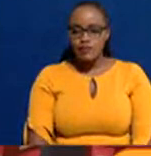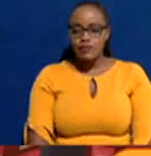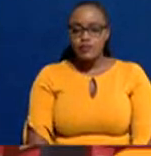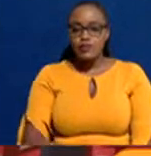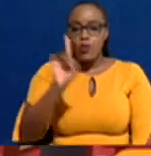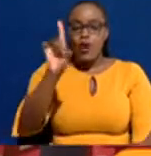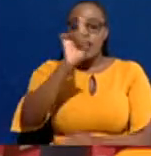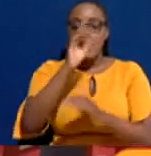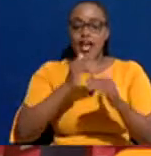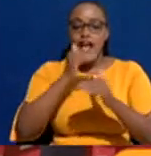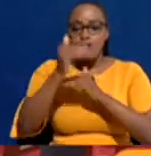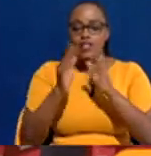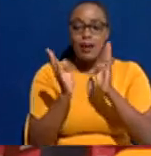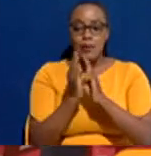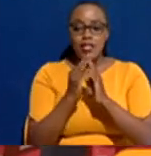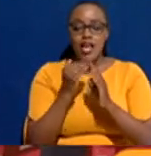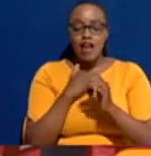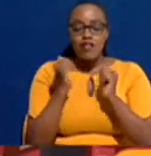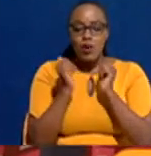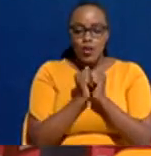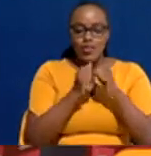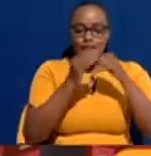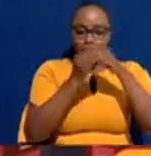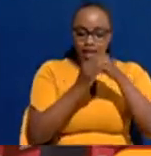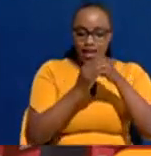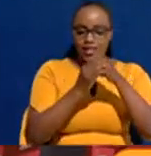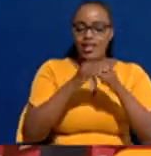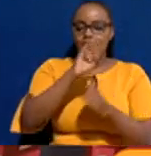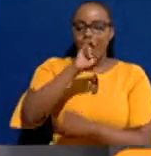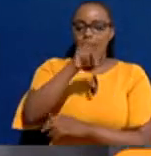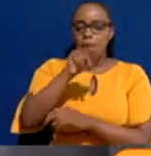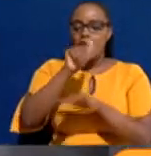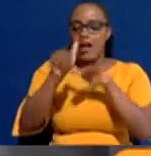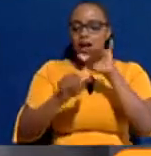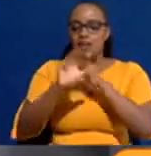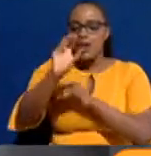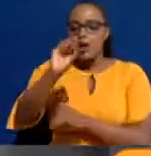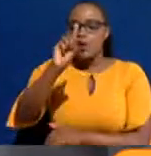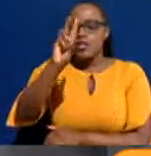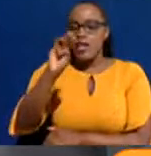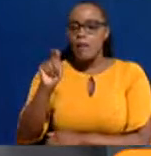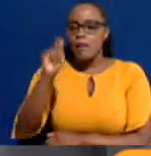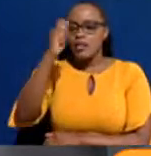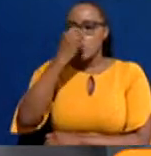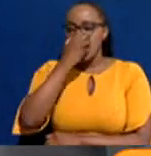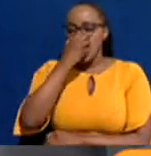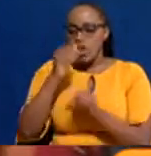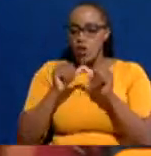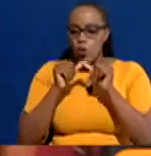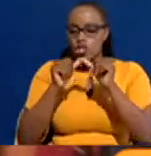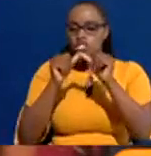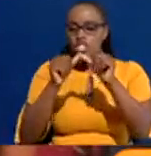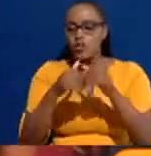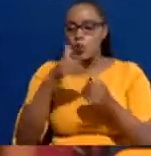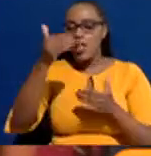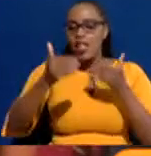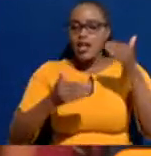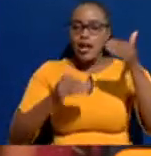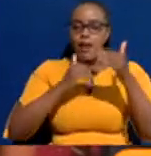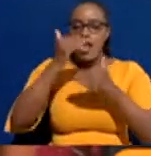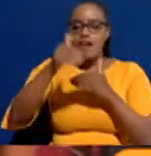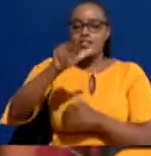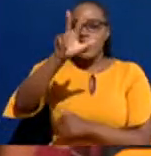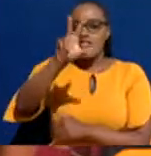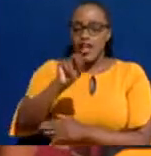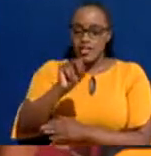Siku moja baada ya kufanya mkutano na wabunge 9 wa chama cha ODM, Rais William Ruto aliendelea kuvuna baada ya wabunge 30